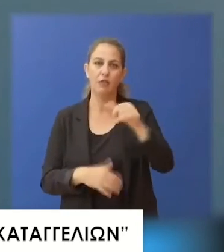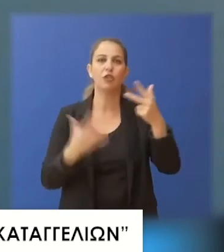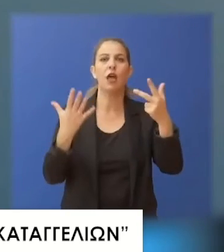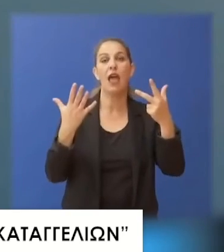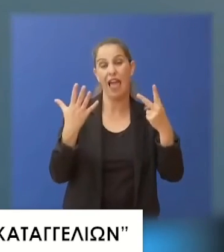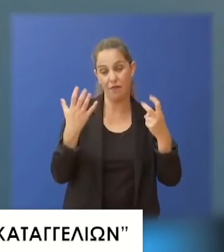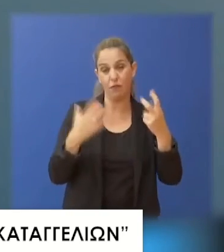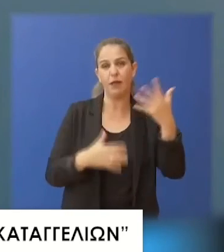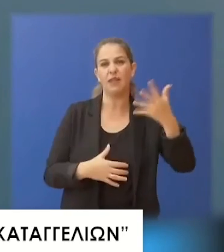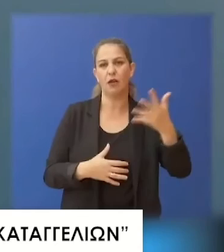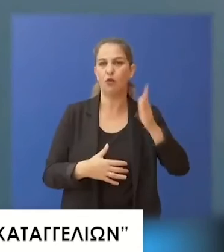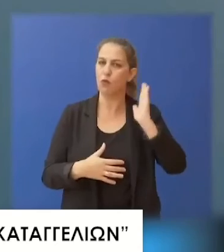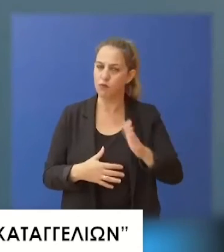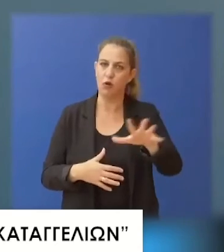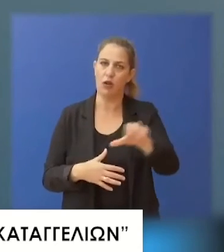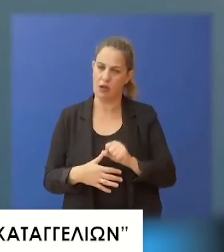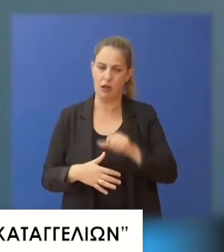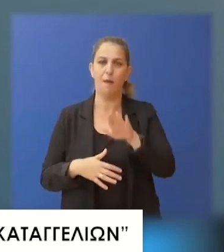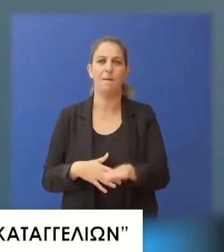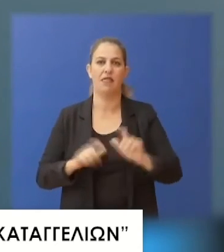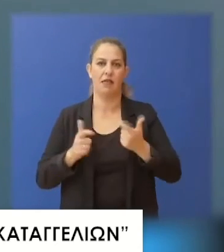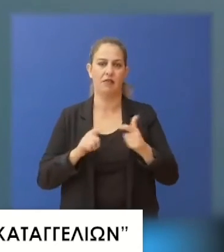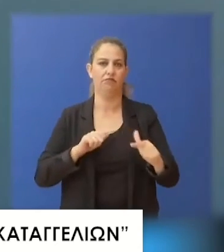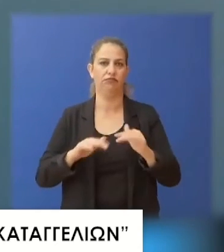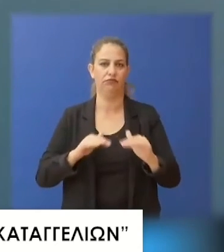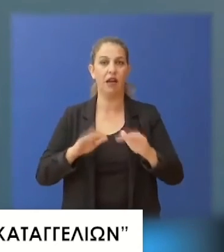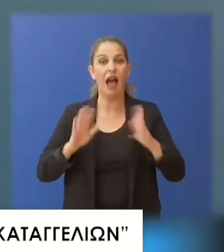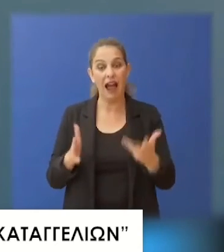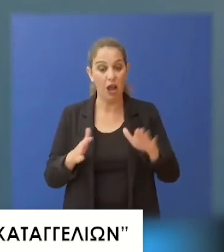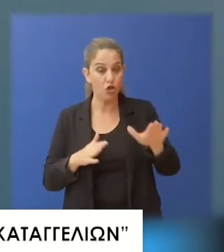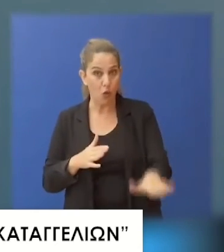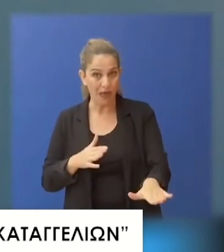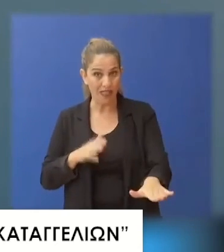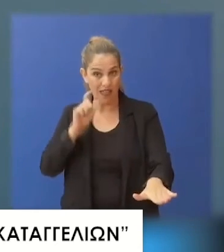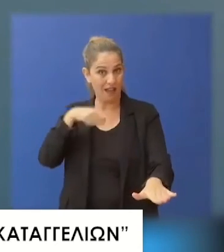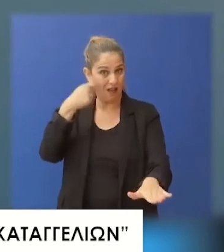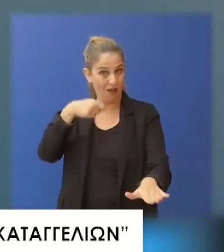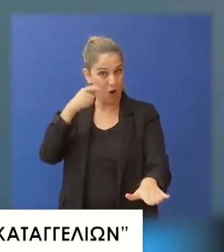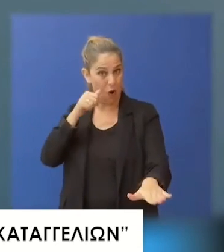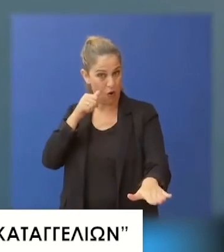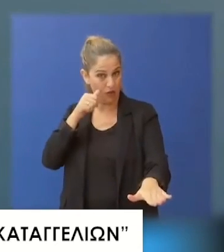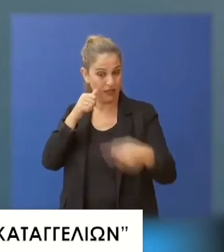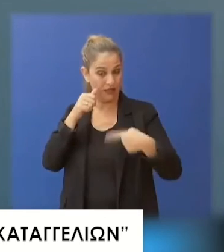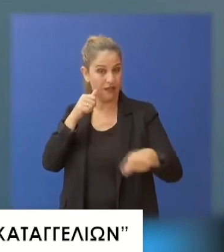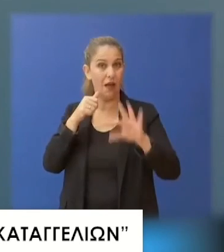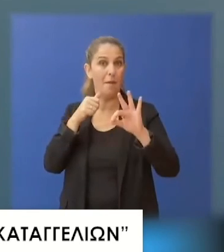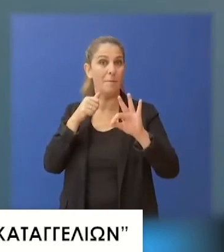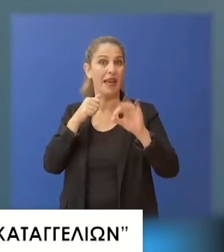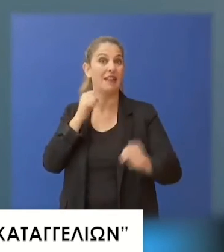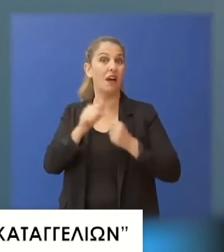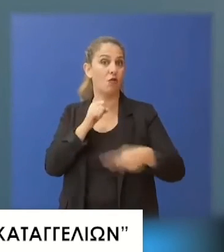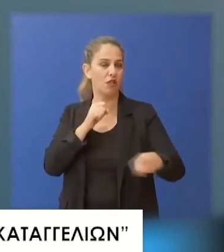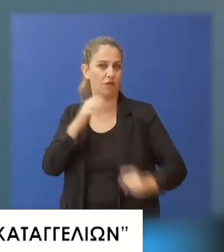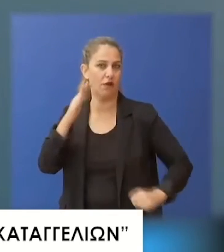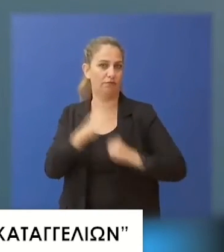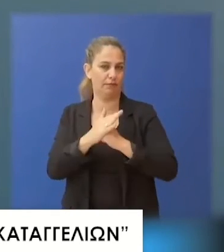έτη, με μέγιστη ηλικιακή διαφορά μεταξύ του παιδιού και του αναδόχου τα 50 έτη. Δυστυχώς, έως πρόσφατα,